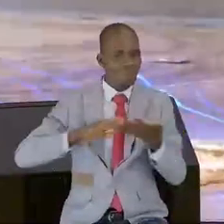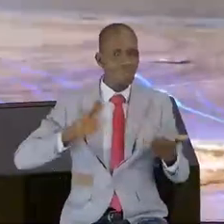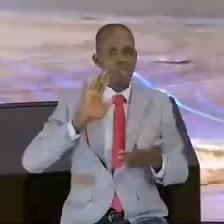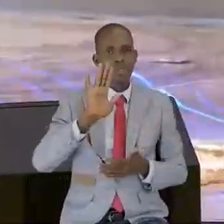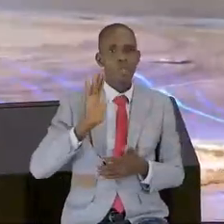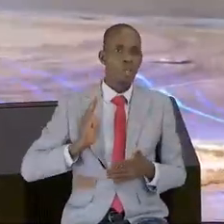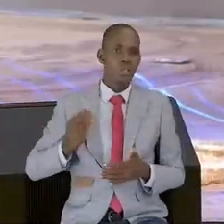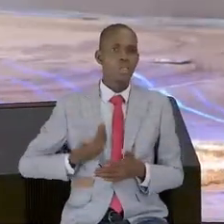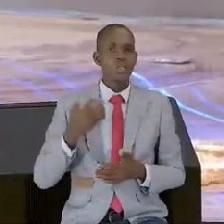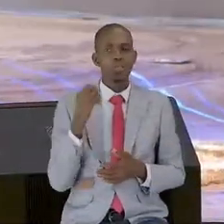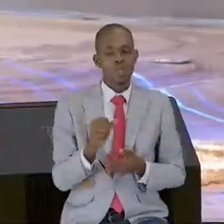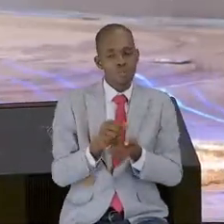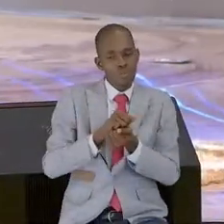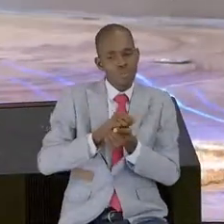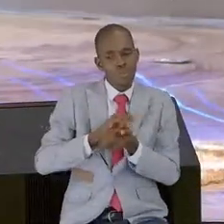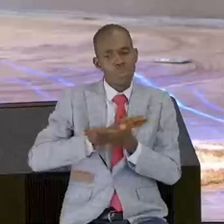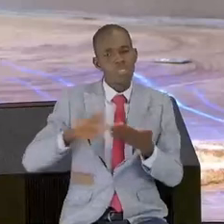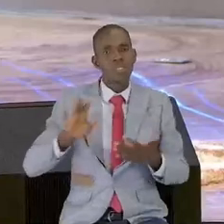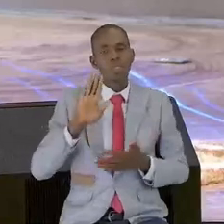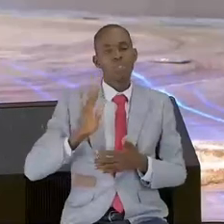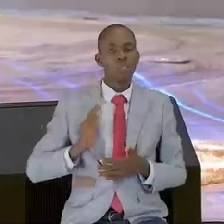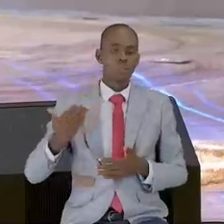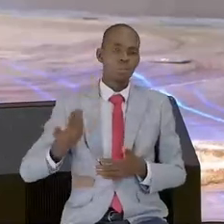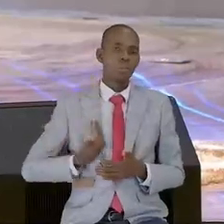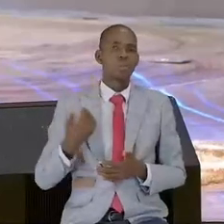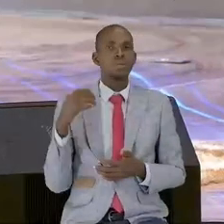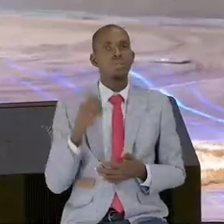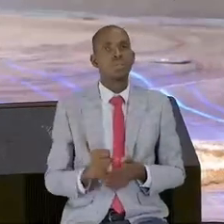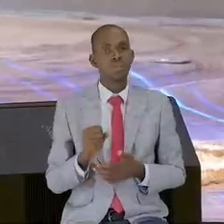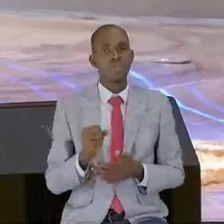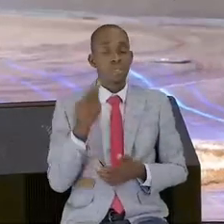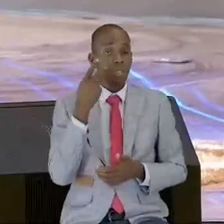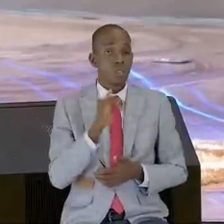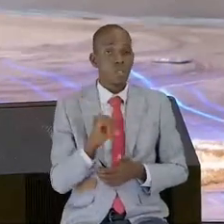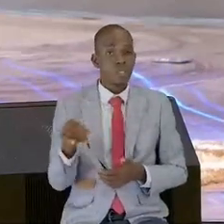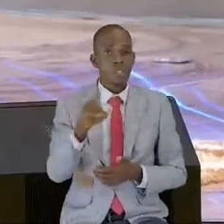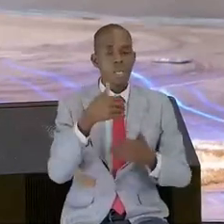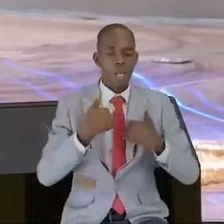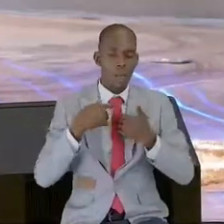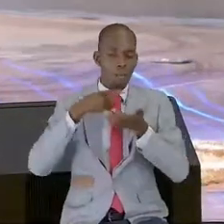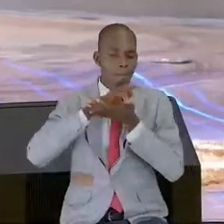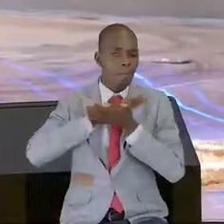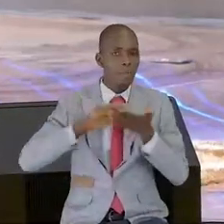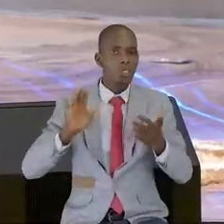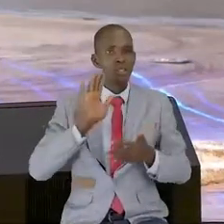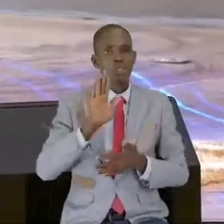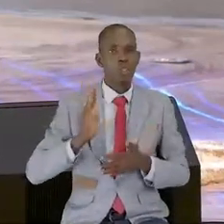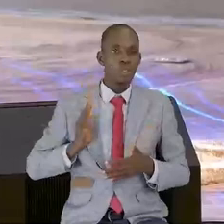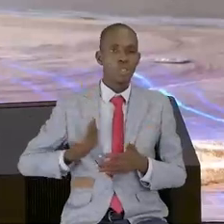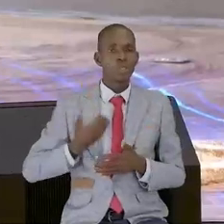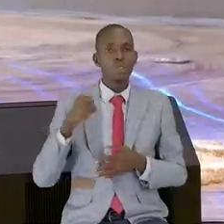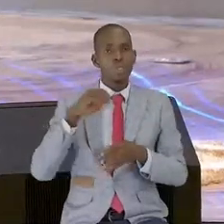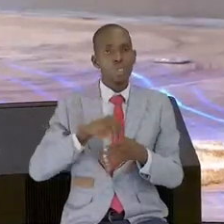âmes, purgez vos âmes, lavez vos âmes. Ayant purifié vos âmes en obéissant à